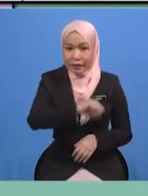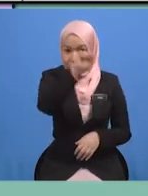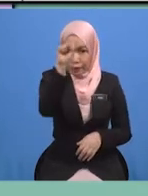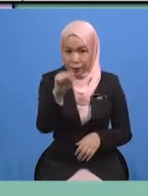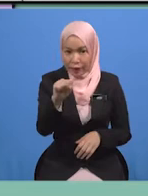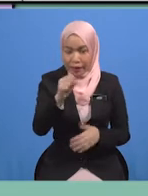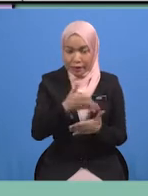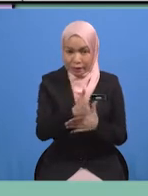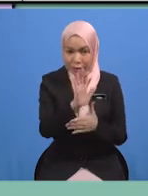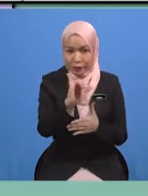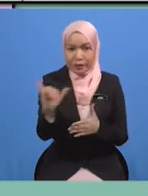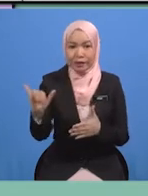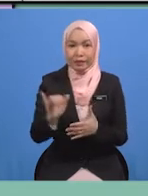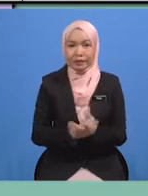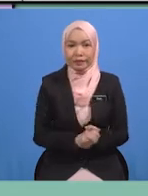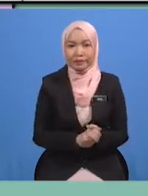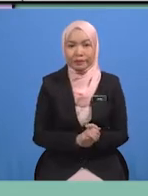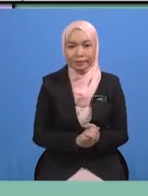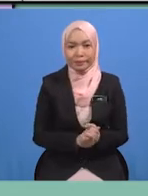Soalan seterusnya,